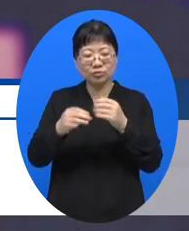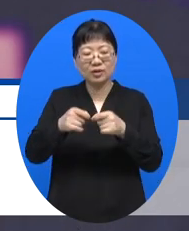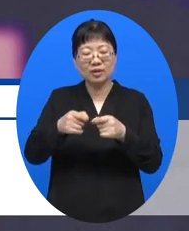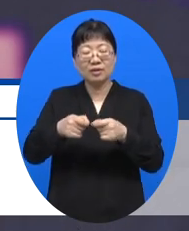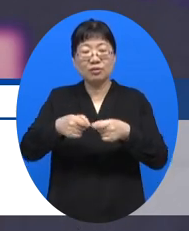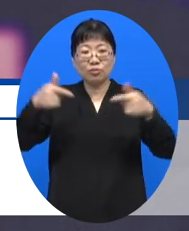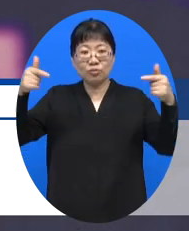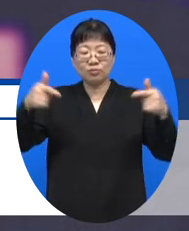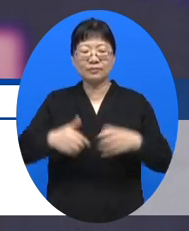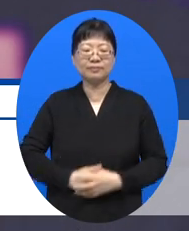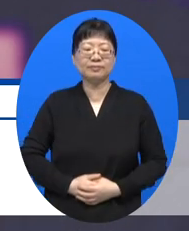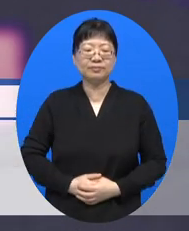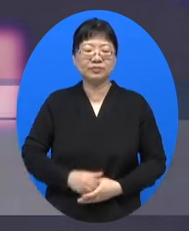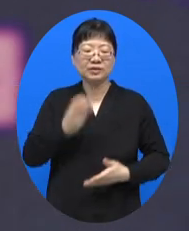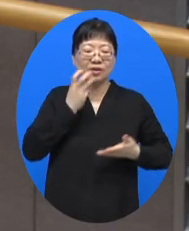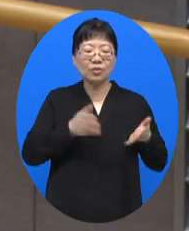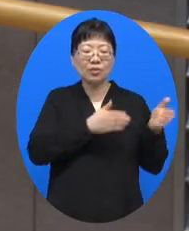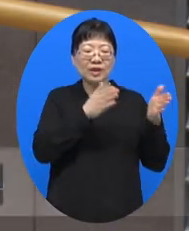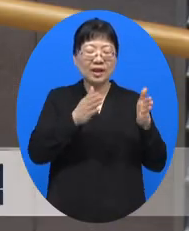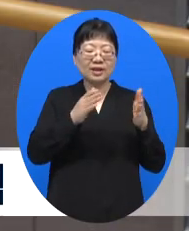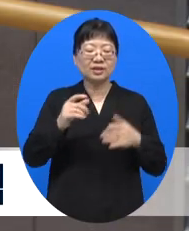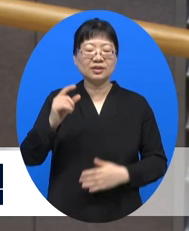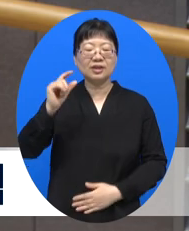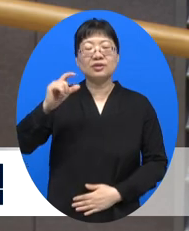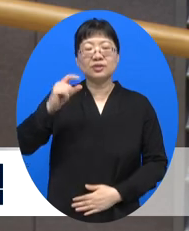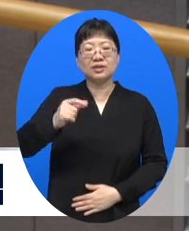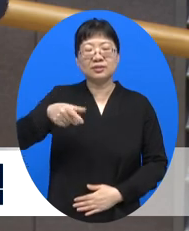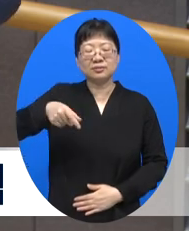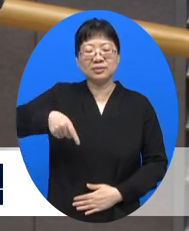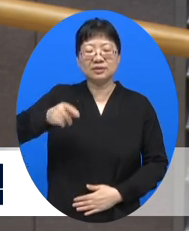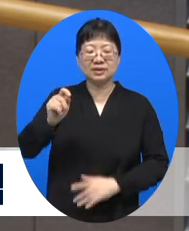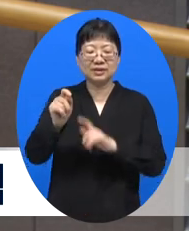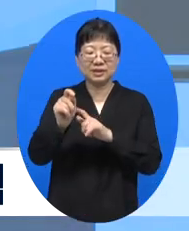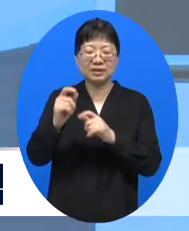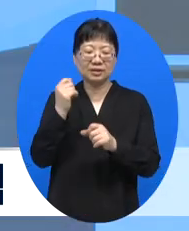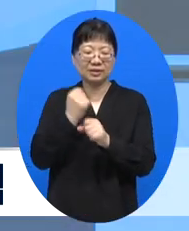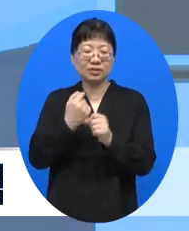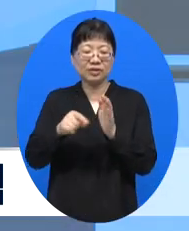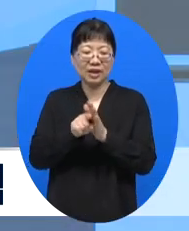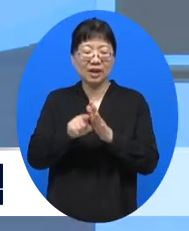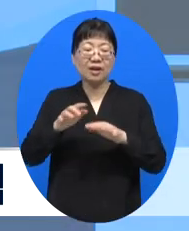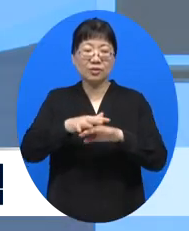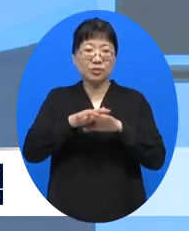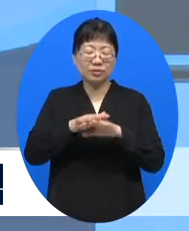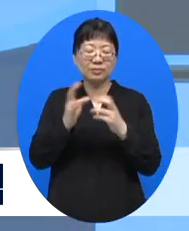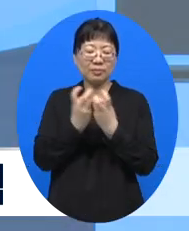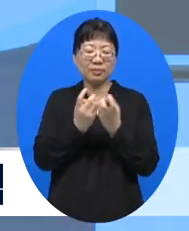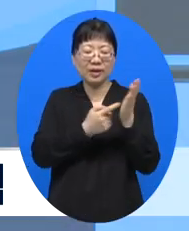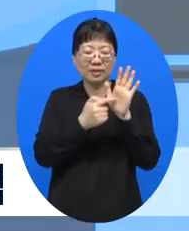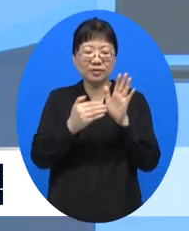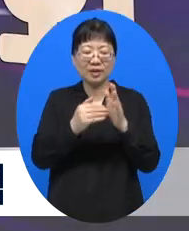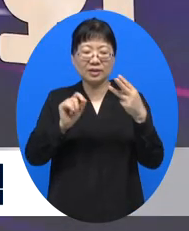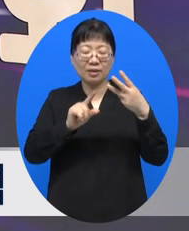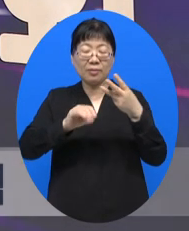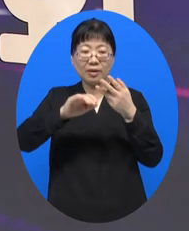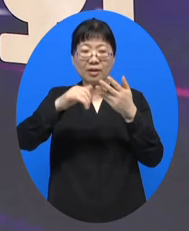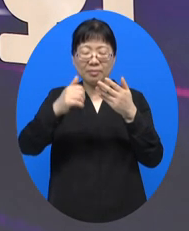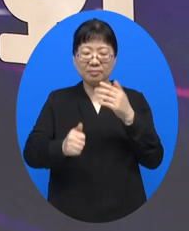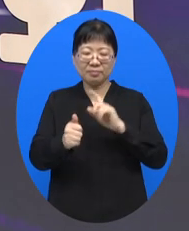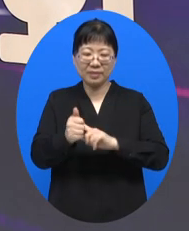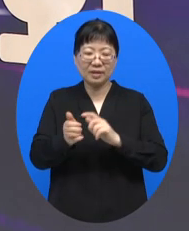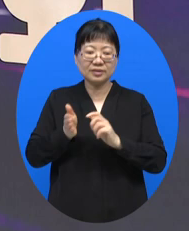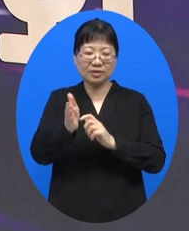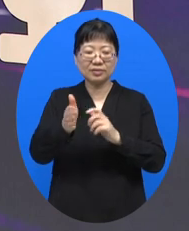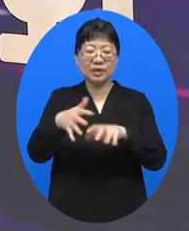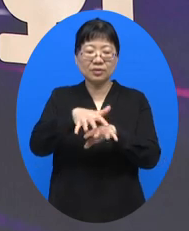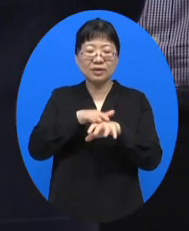지속적으로 활성화해 나가겠습니다. 경기도는 경기 GPT를 추진하기 위한 로드맵을 발표했고, 3월 말 전담 조직을